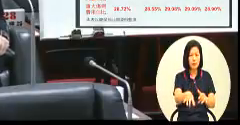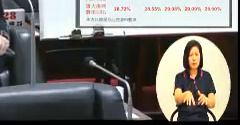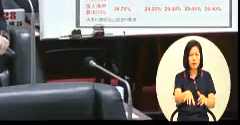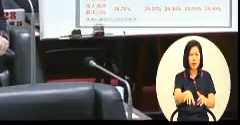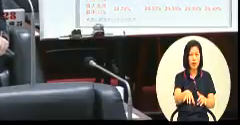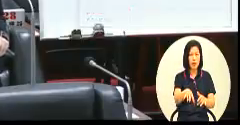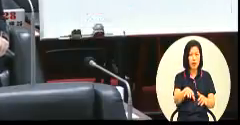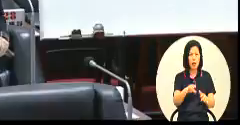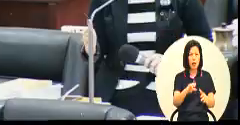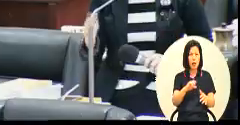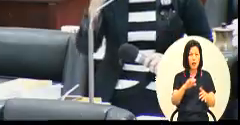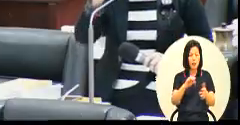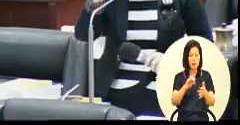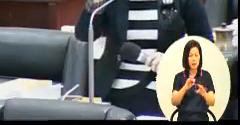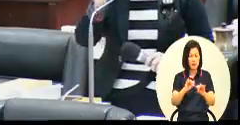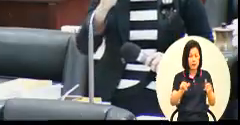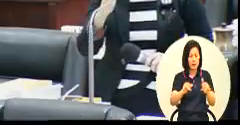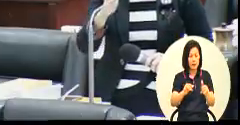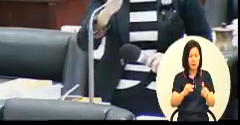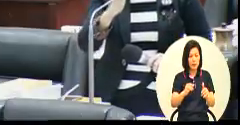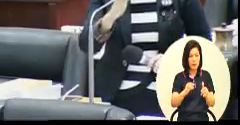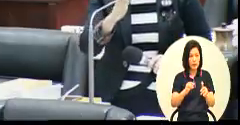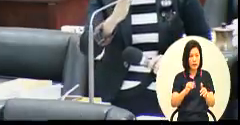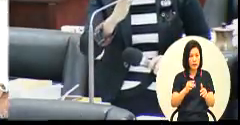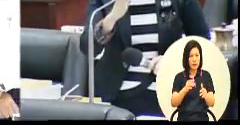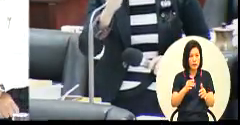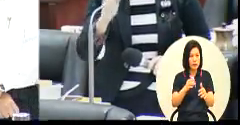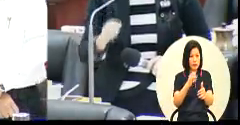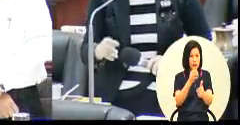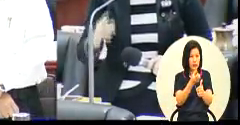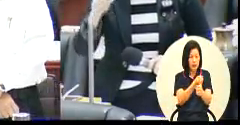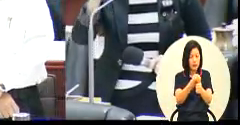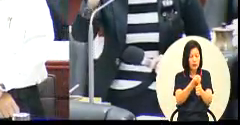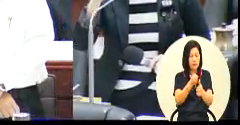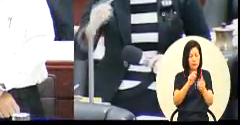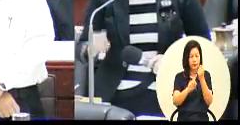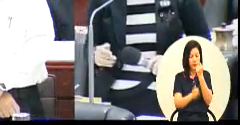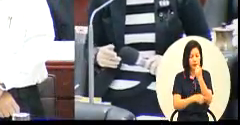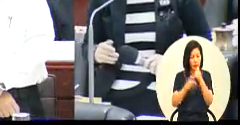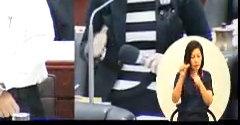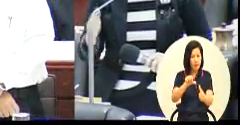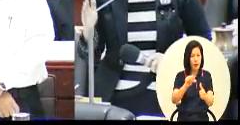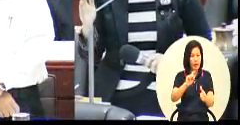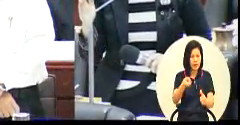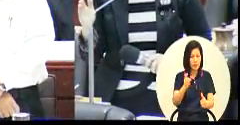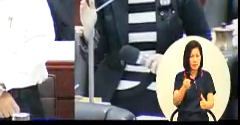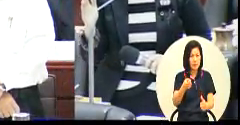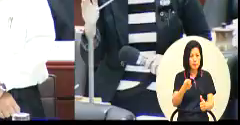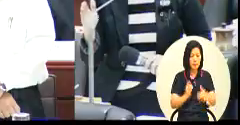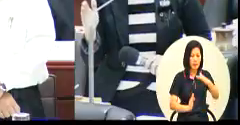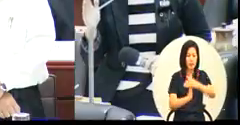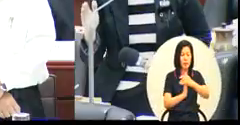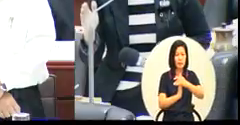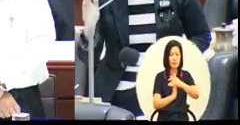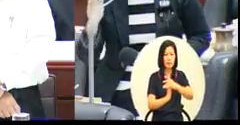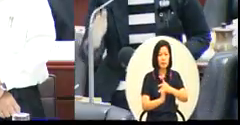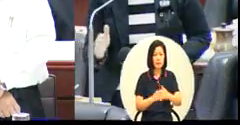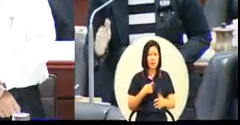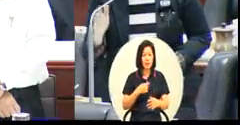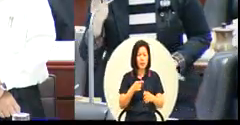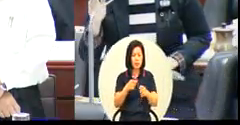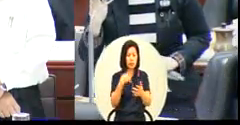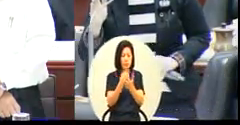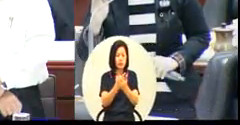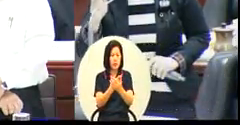法限制啊，上盖管的罚金多10万块。那一天本席在参加法规委员